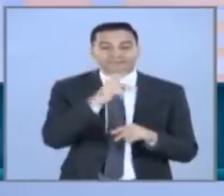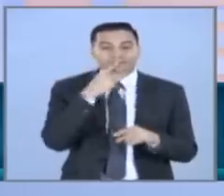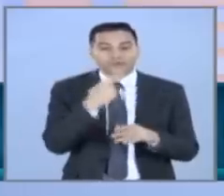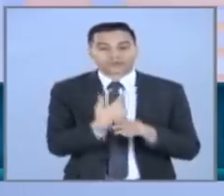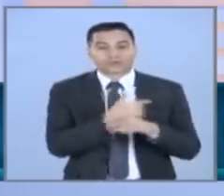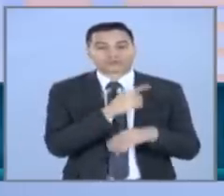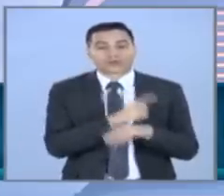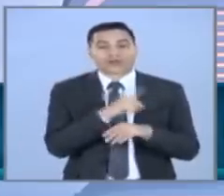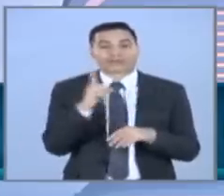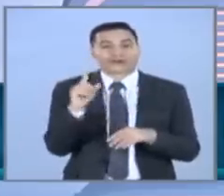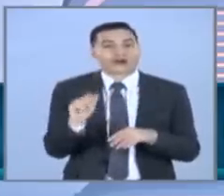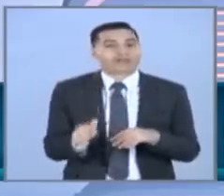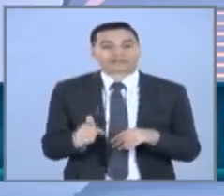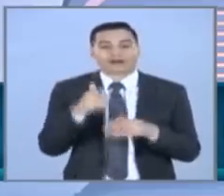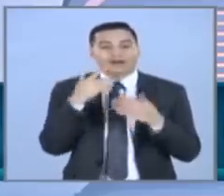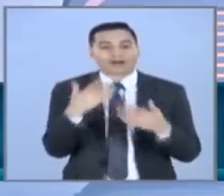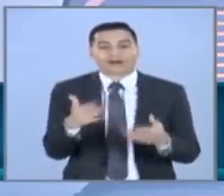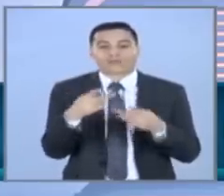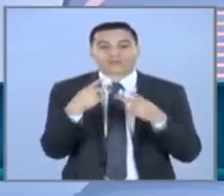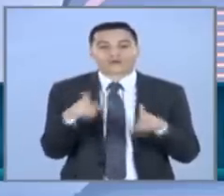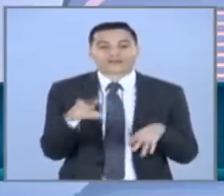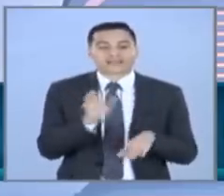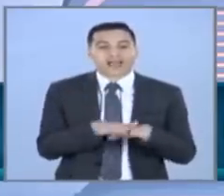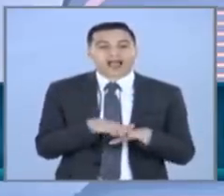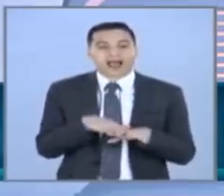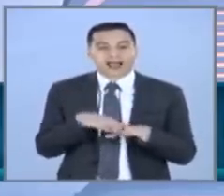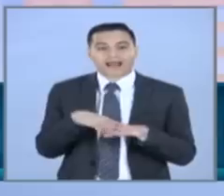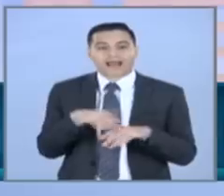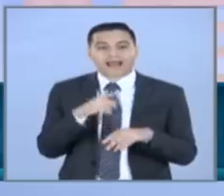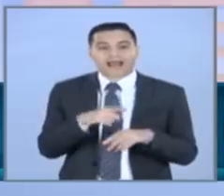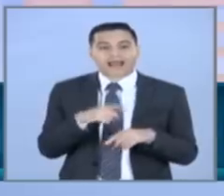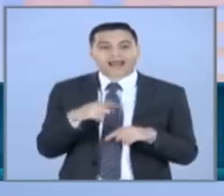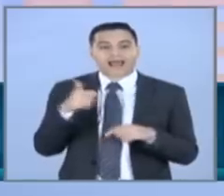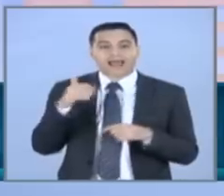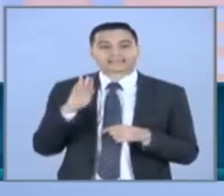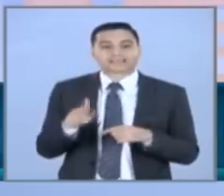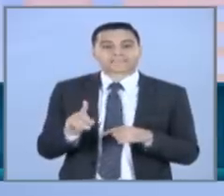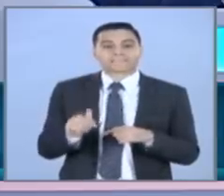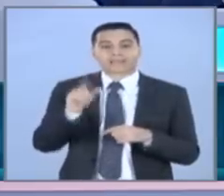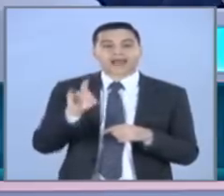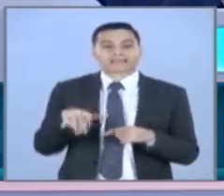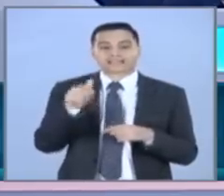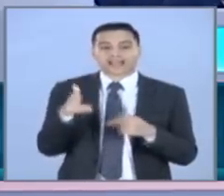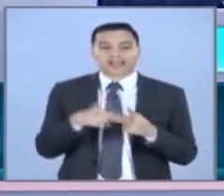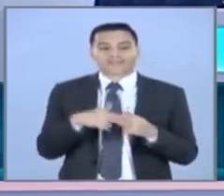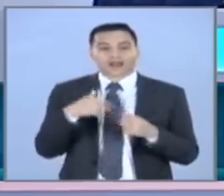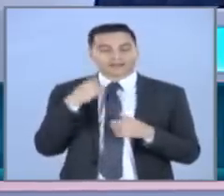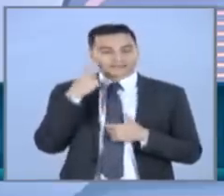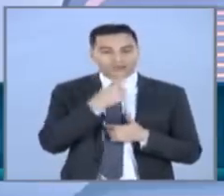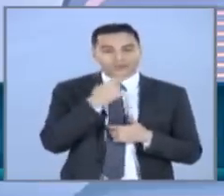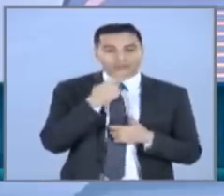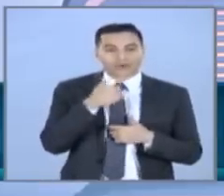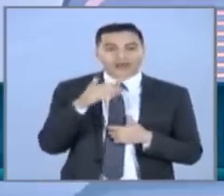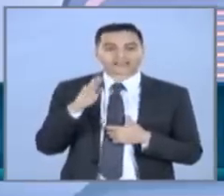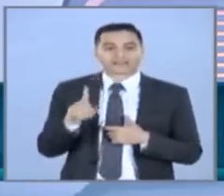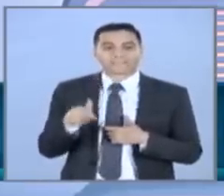أستاذ رضا وافقت على إسبانيا؟ ما وافقتش. عمر ليه ما سمعتش كلام باباك؟ أنا سمعتهم بيقولوا إسبانيا. كان